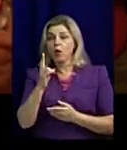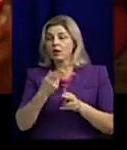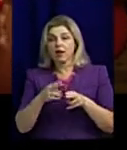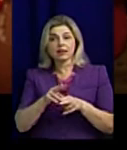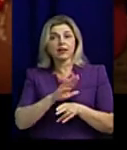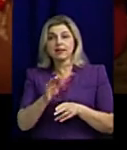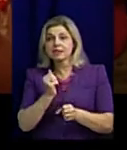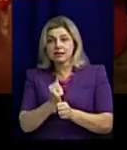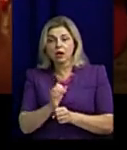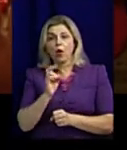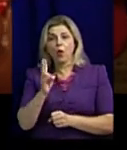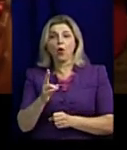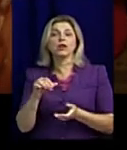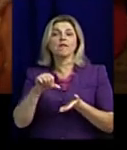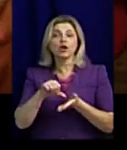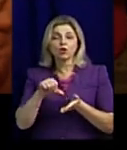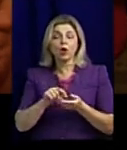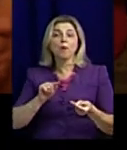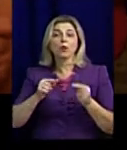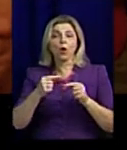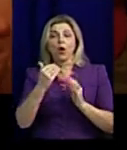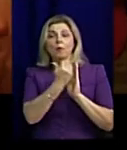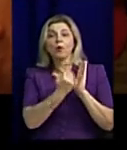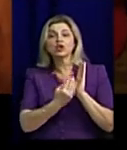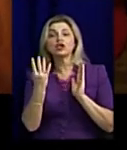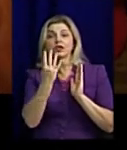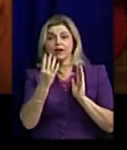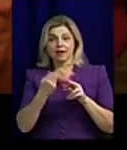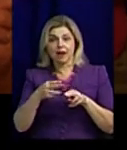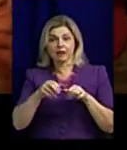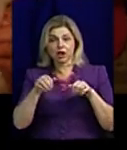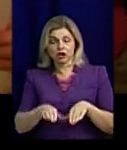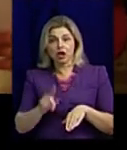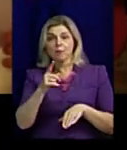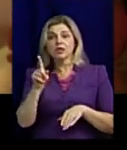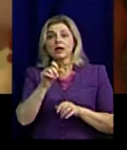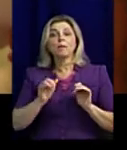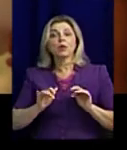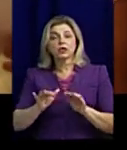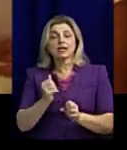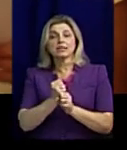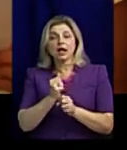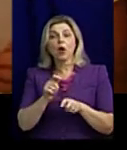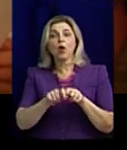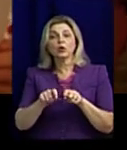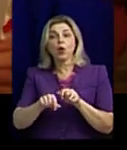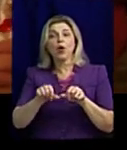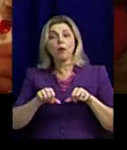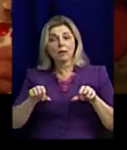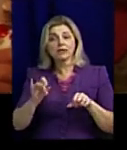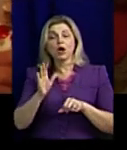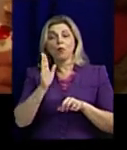зробить, то він виступає в протиріччя з пунктом 4 цього рішення, тому що процесуально, за процедурою, створиться контрольна комісія і